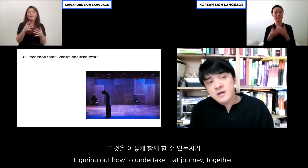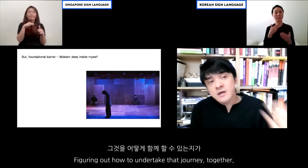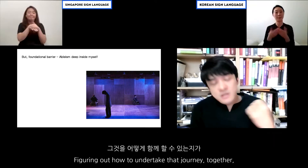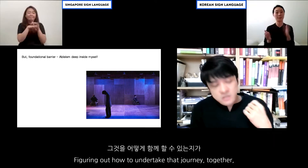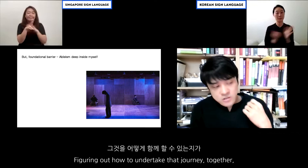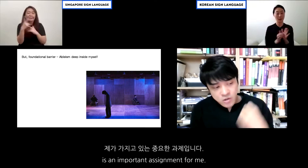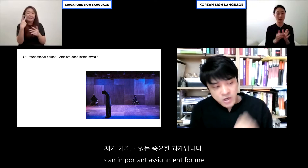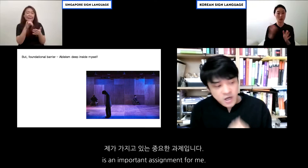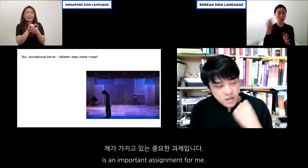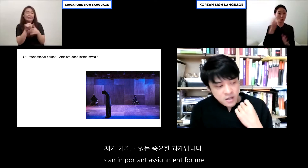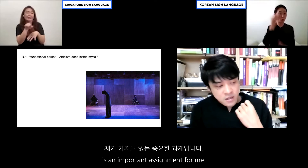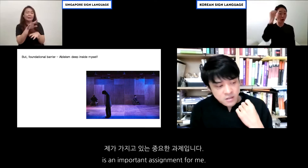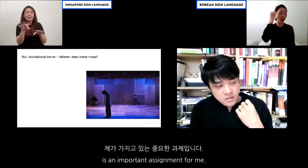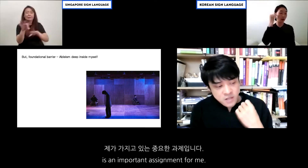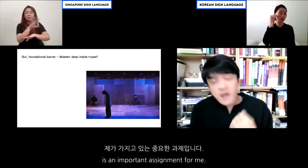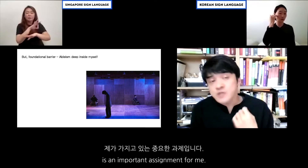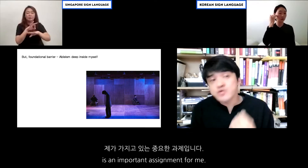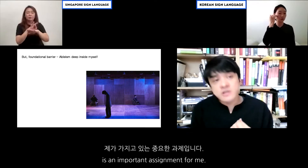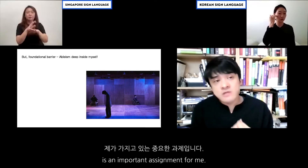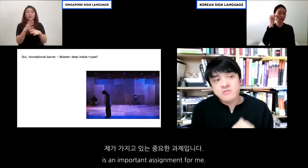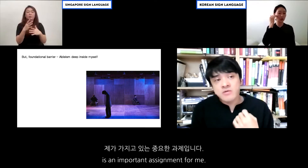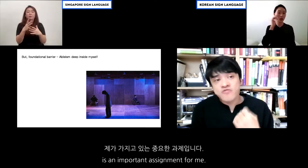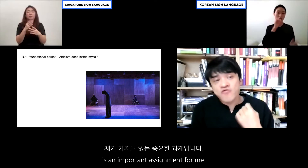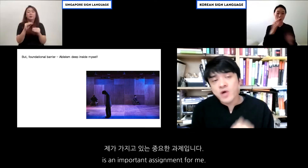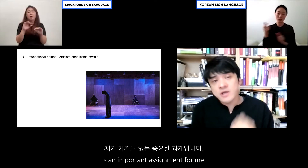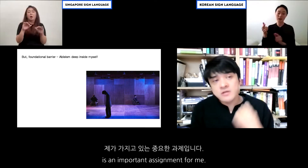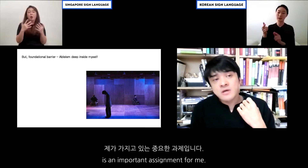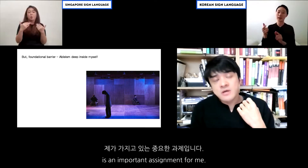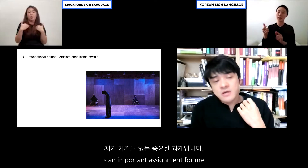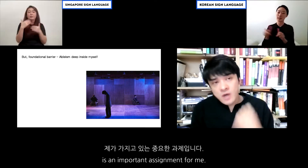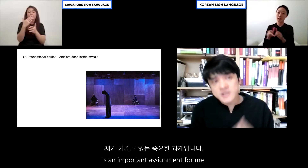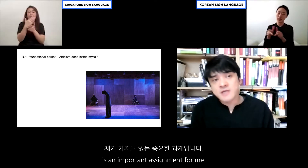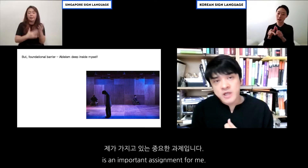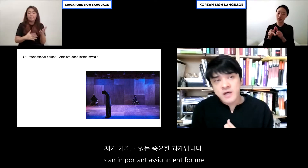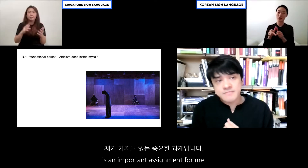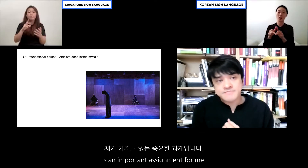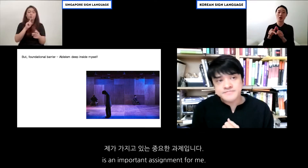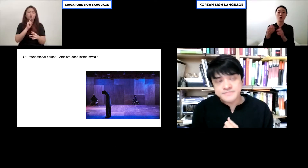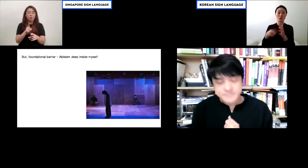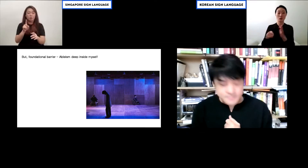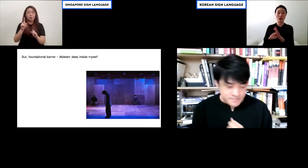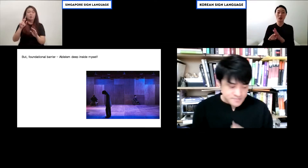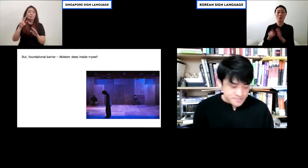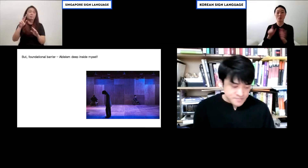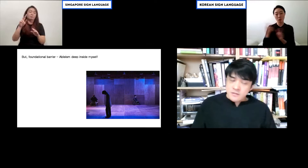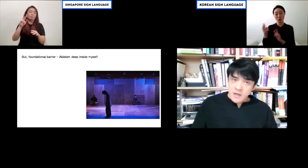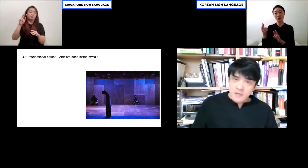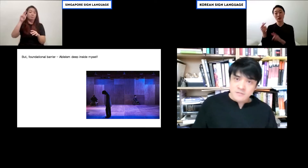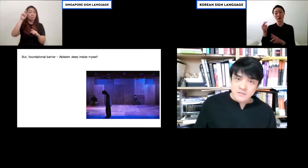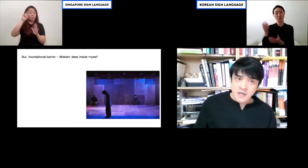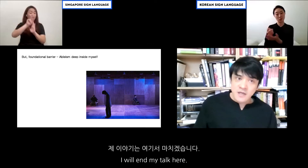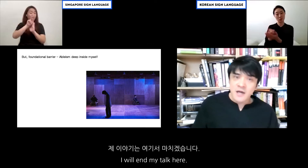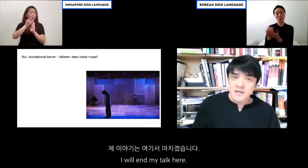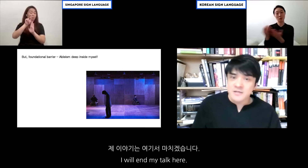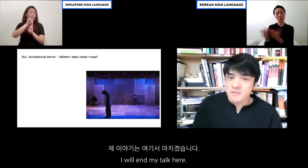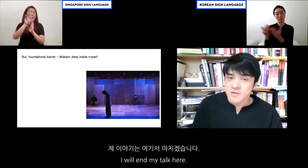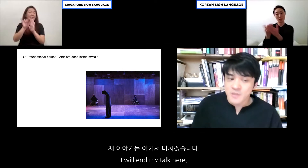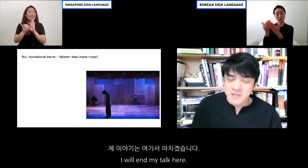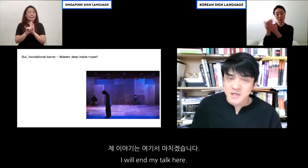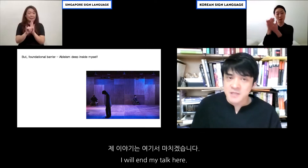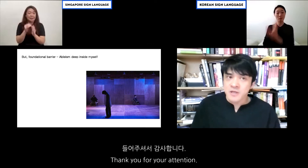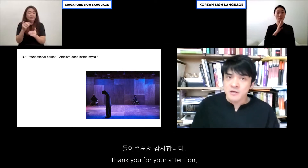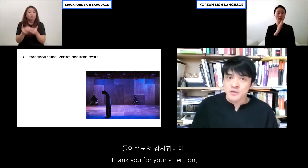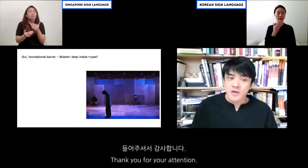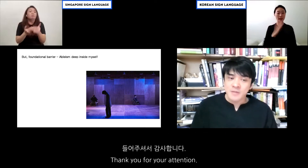있는지가 저에게 제가 가지고 있는 중요한 주제입니다. 네, 제 이야기는